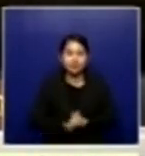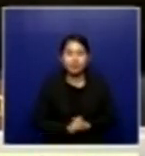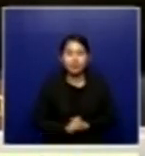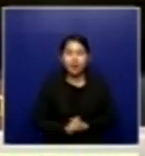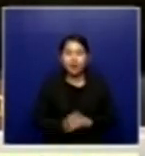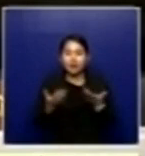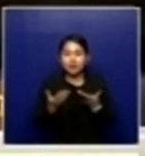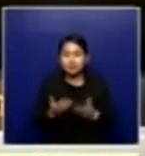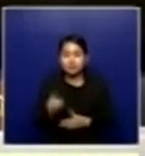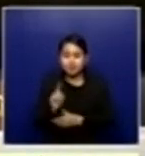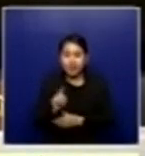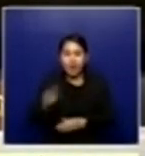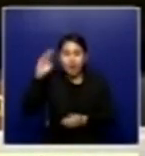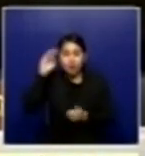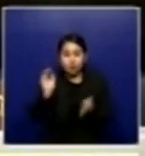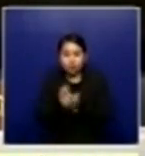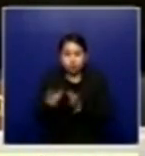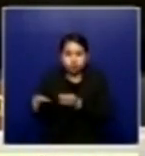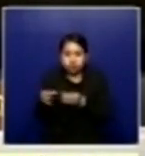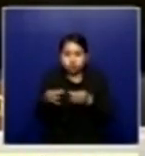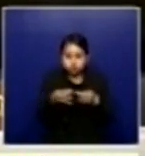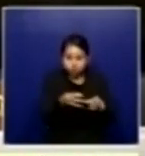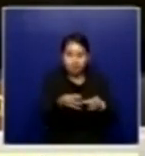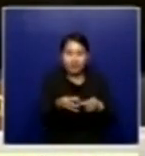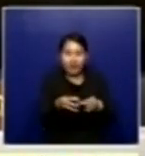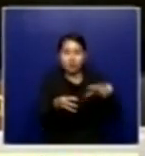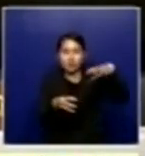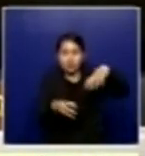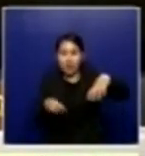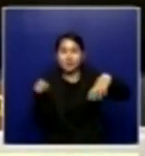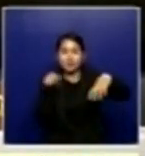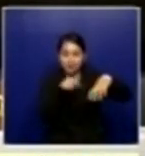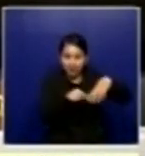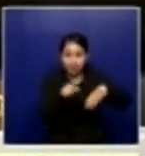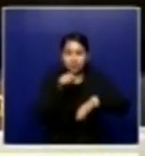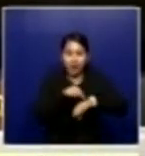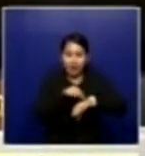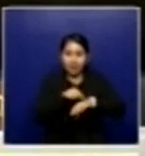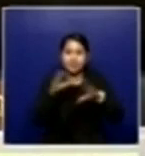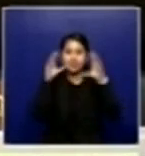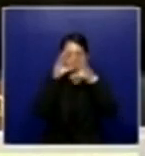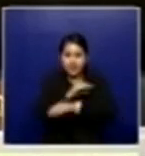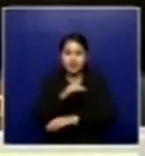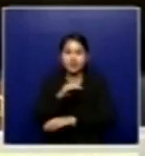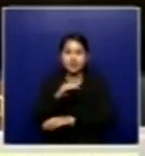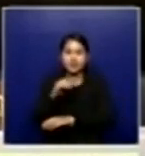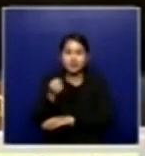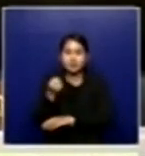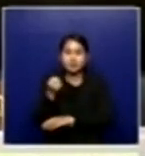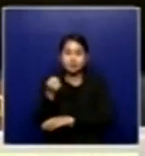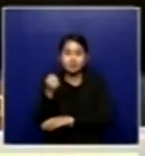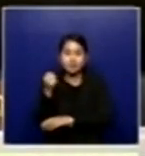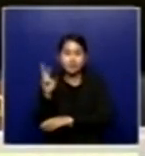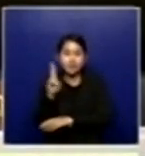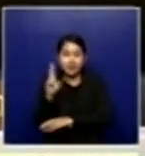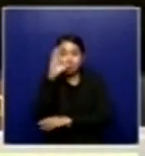แล้วเจ้าหน้าที่ก็ไปถึงที่เกิดเหตุเวลา22นาฬิกา45นาทีนะครับอันนี้เป็นไทม์ไลน์ของ